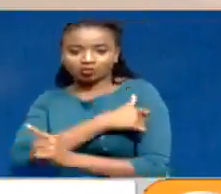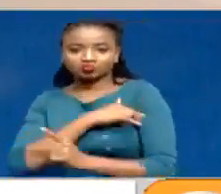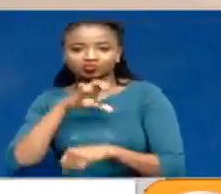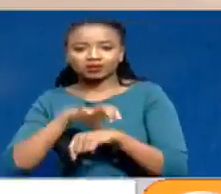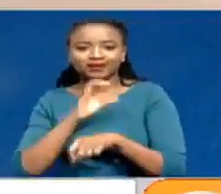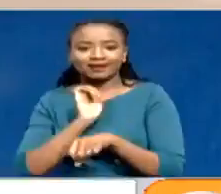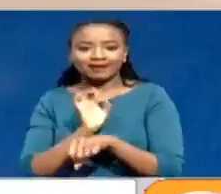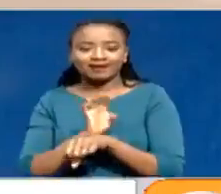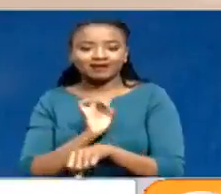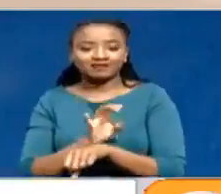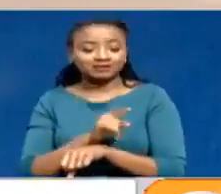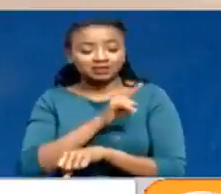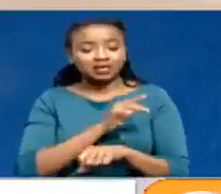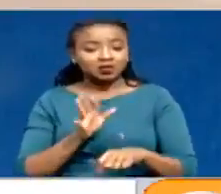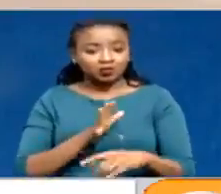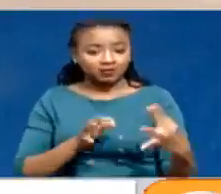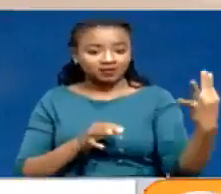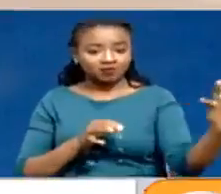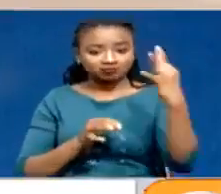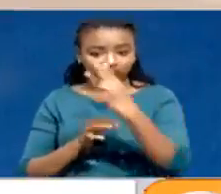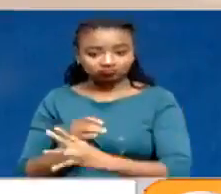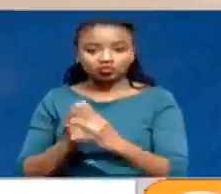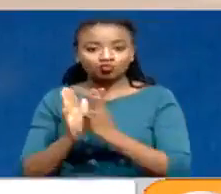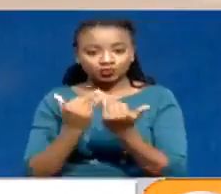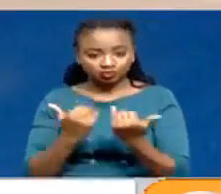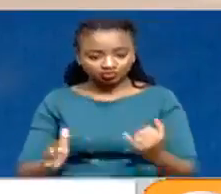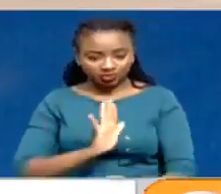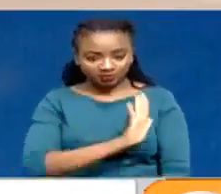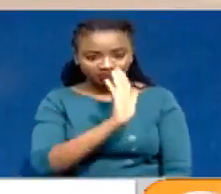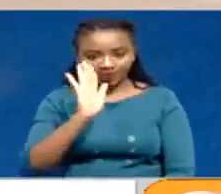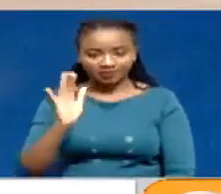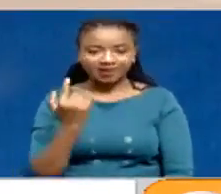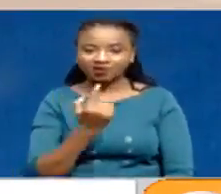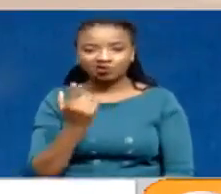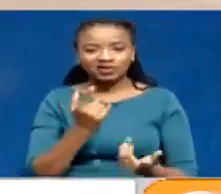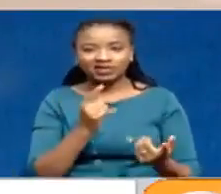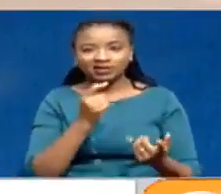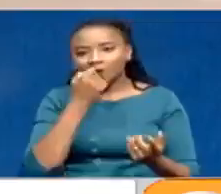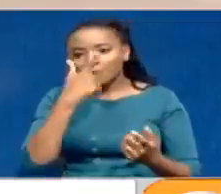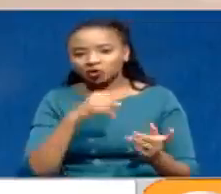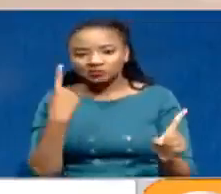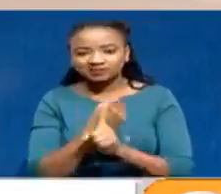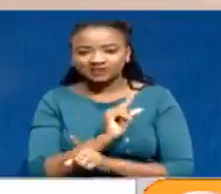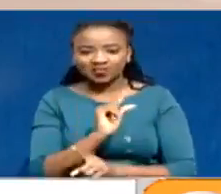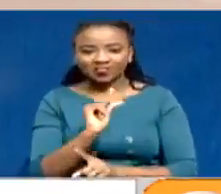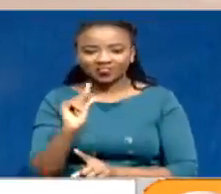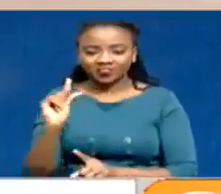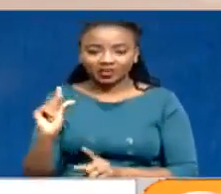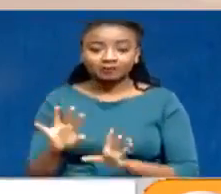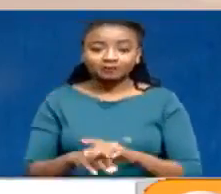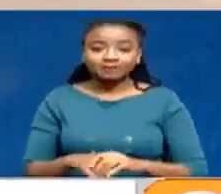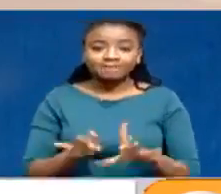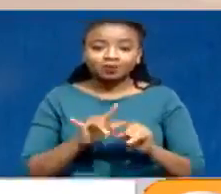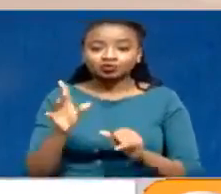ushauri. Akina mama hawa wote wane waliandamana na watoto wao ambao wanapishana kidogo kwa umri. Yule daktari